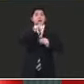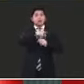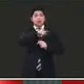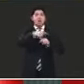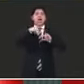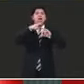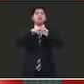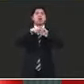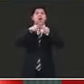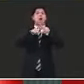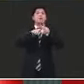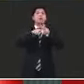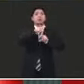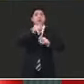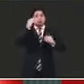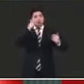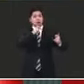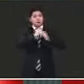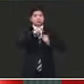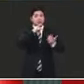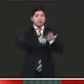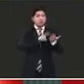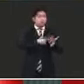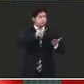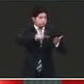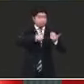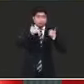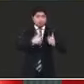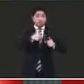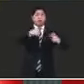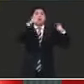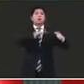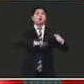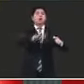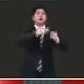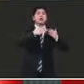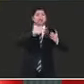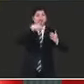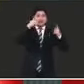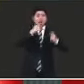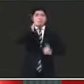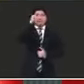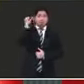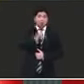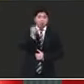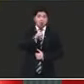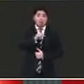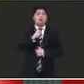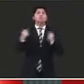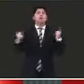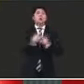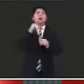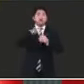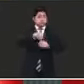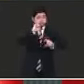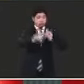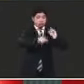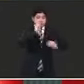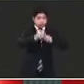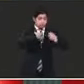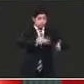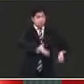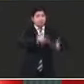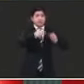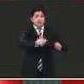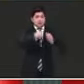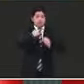hidrokarbon Anlaşması ile bu ülkenin kıta sahanlığındaki petrol ve türevlerinin çıkartılması konusunda